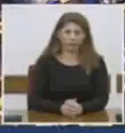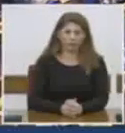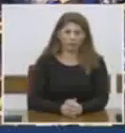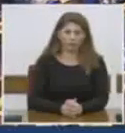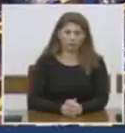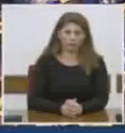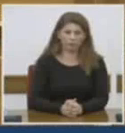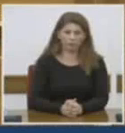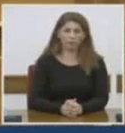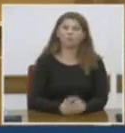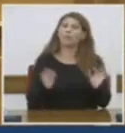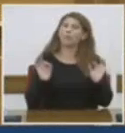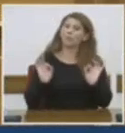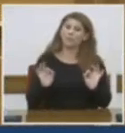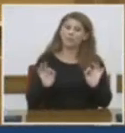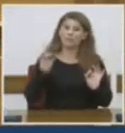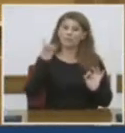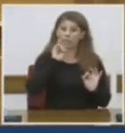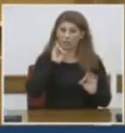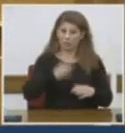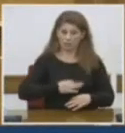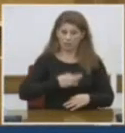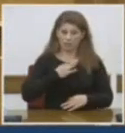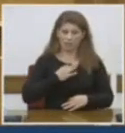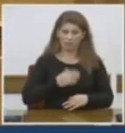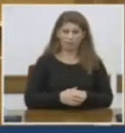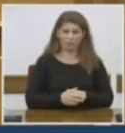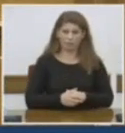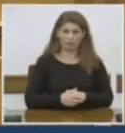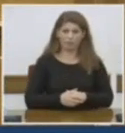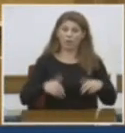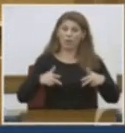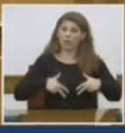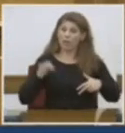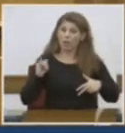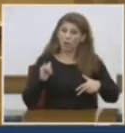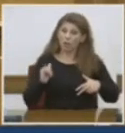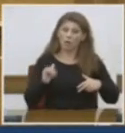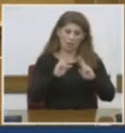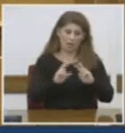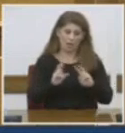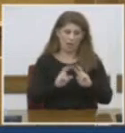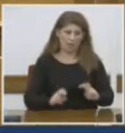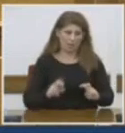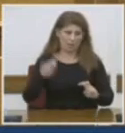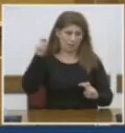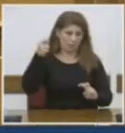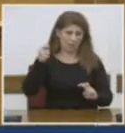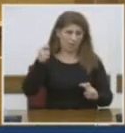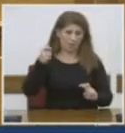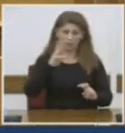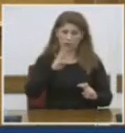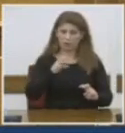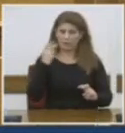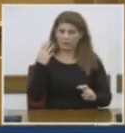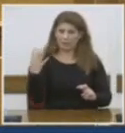Και φυσικά, κυρίες και κύριοι, το κράτος εξακολουθεί να ελέγχει τη ΔΕΗ και με το